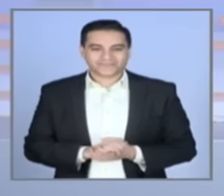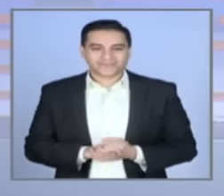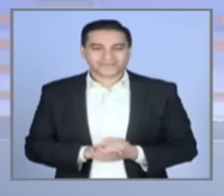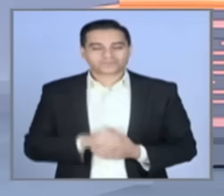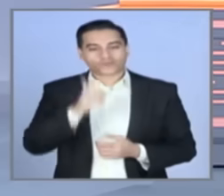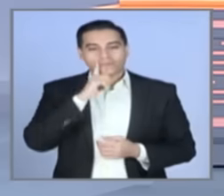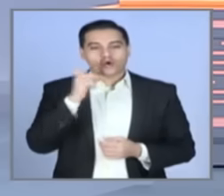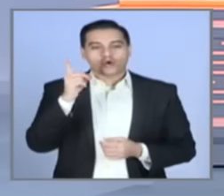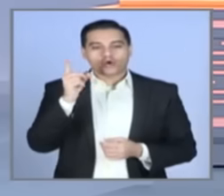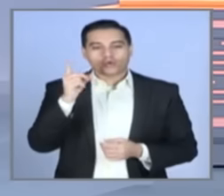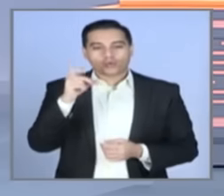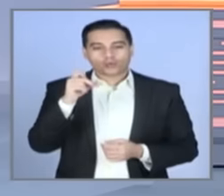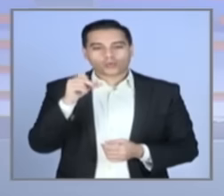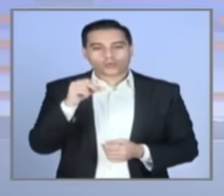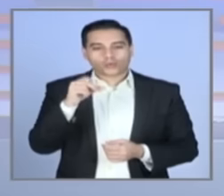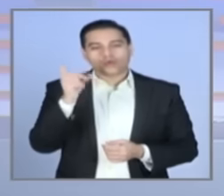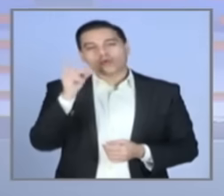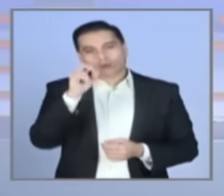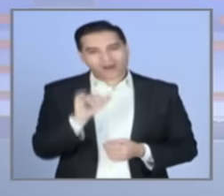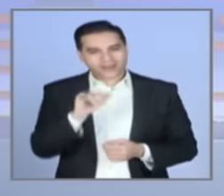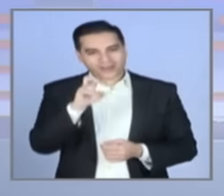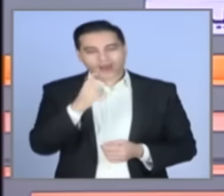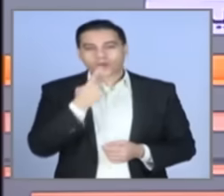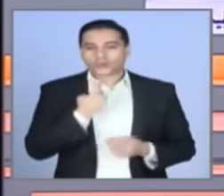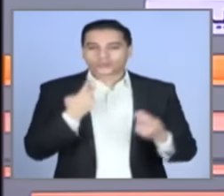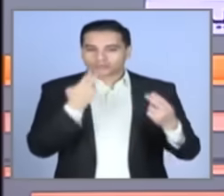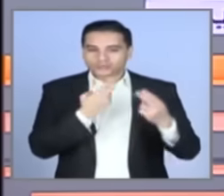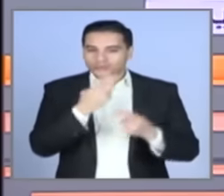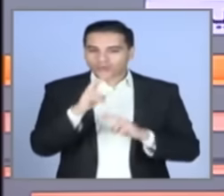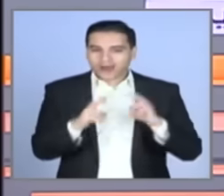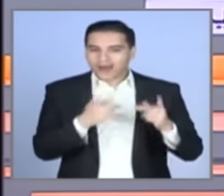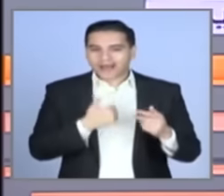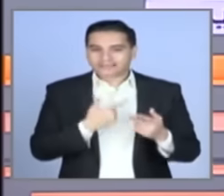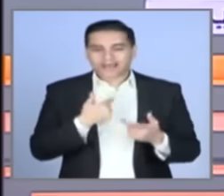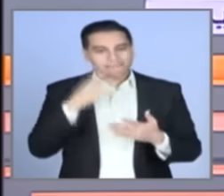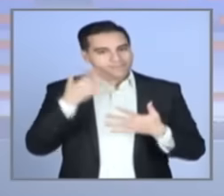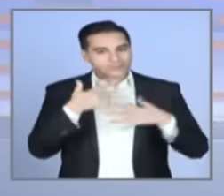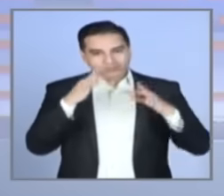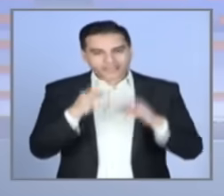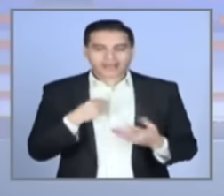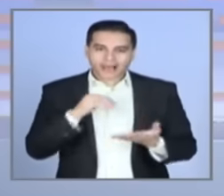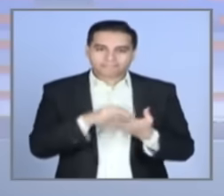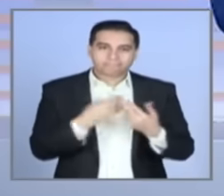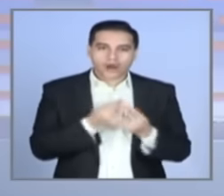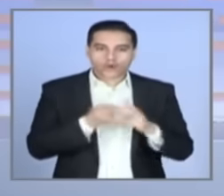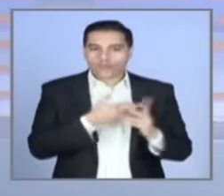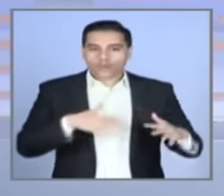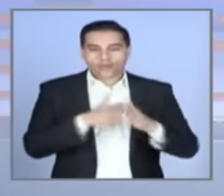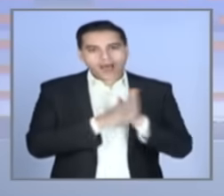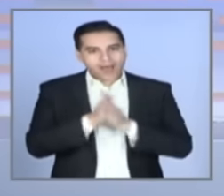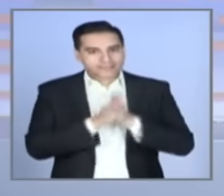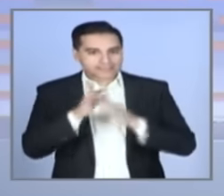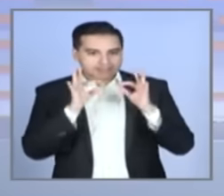مدام رؤية زيك. الله يخليك حبيبي. قولي لي إحساسك إيه بقى؟ مبسوطة طبعًا. مبسوطة؟ جدًا. كنت قاعدة وسط جمهور